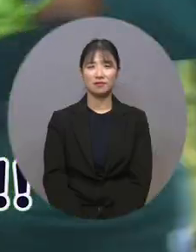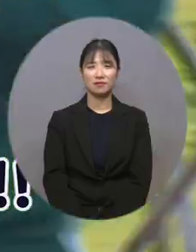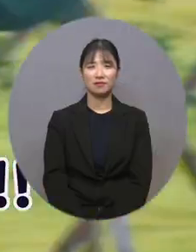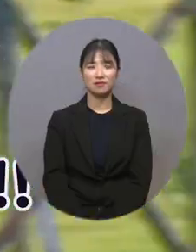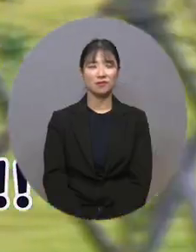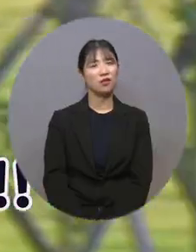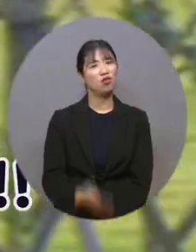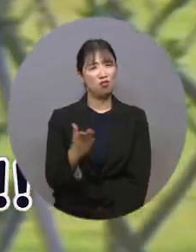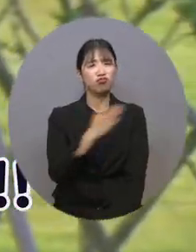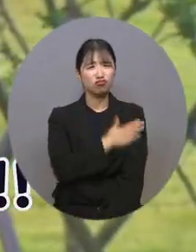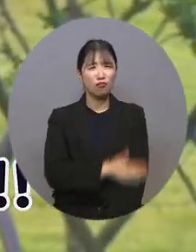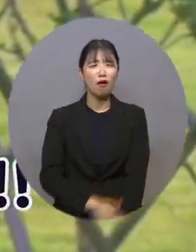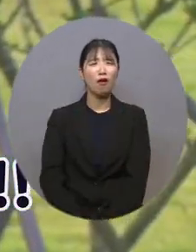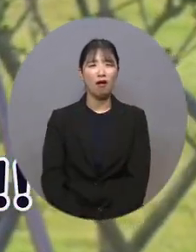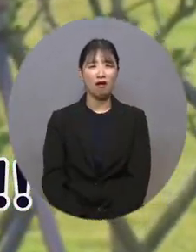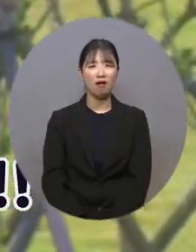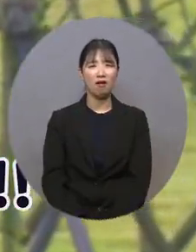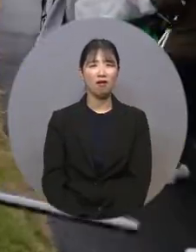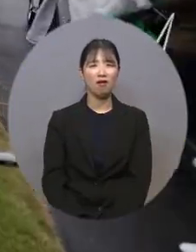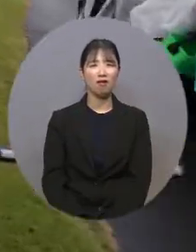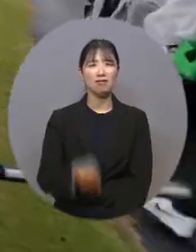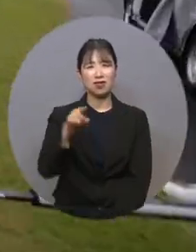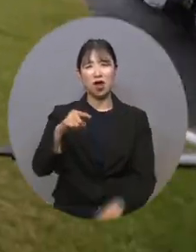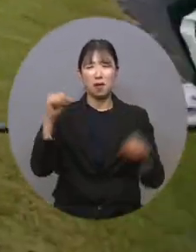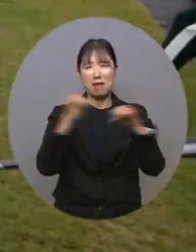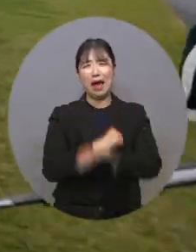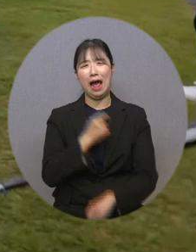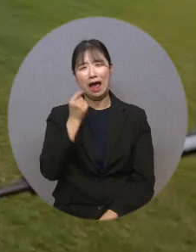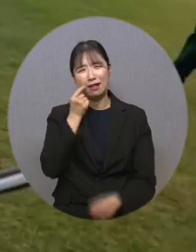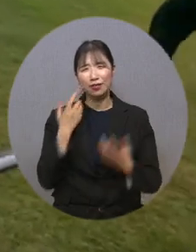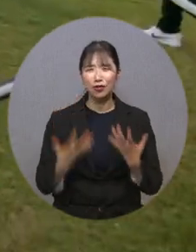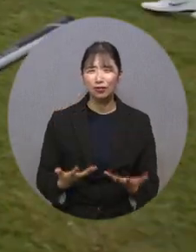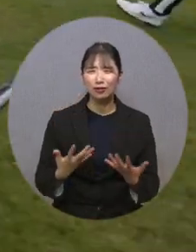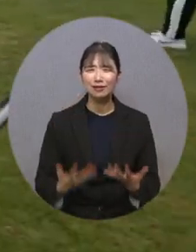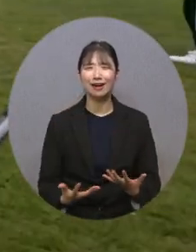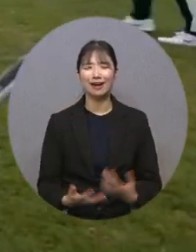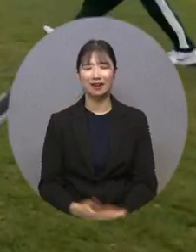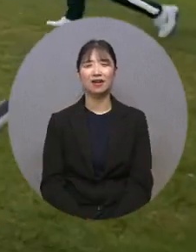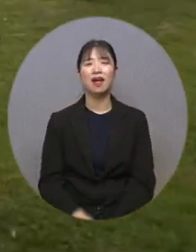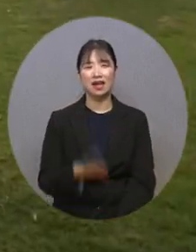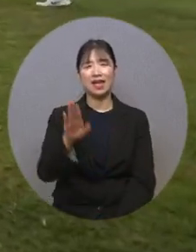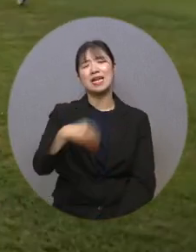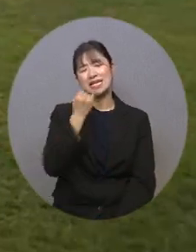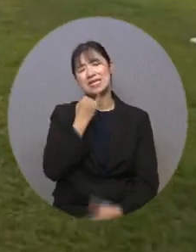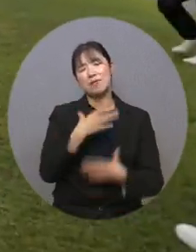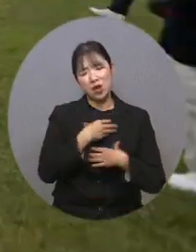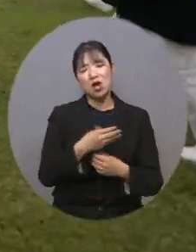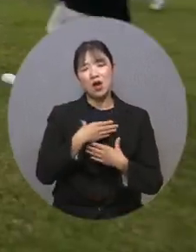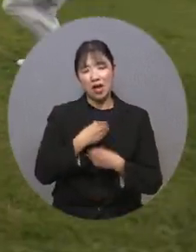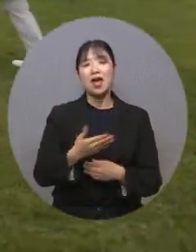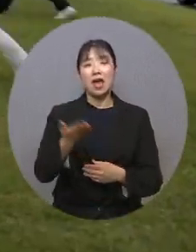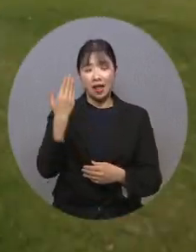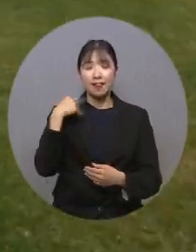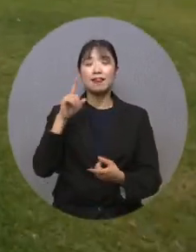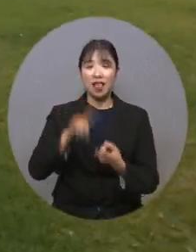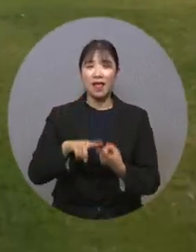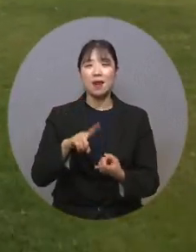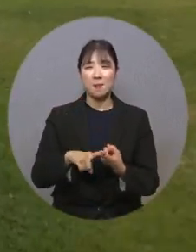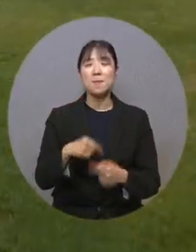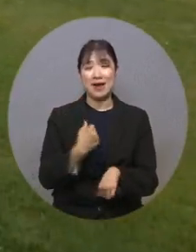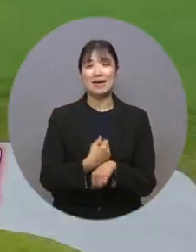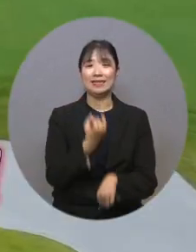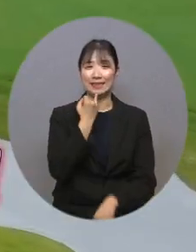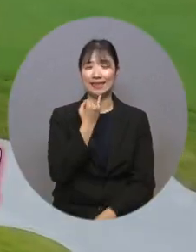진짜 얄쳤다. 저걸 망치면 안 될 텐데. 아니, 아니, 괜찮아. 편하게, 편하게. 괜찮아, 괜찮아. 원래 하던 대로만 잘하면 됩니다.